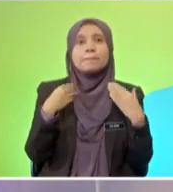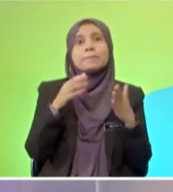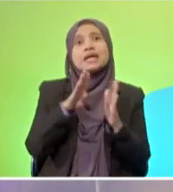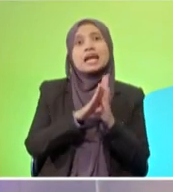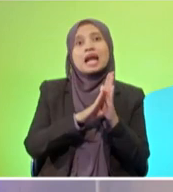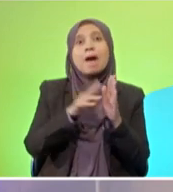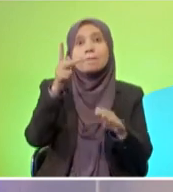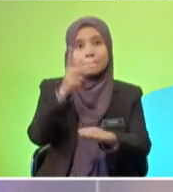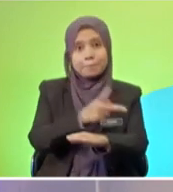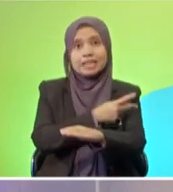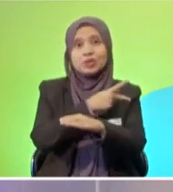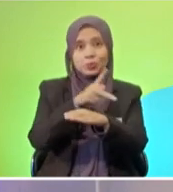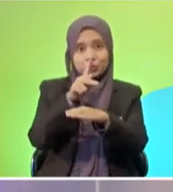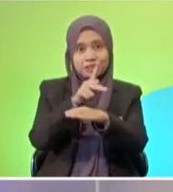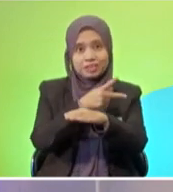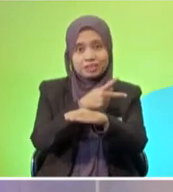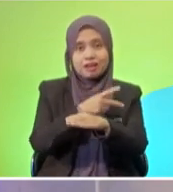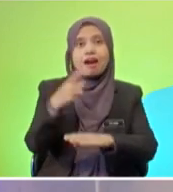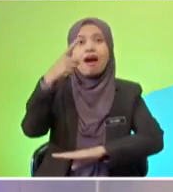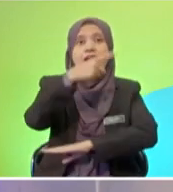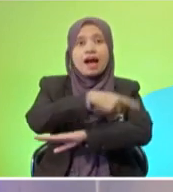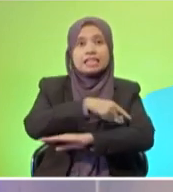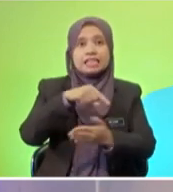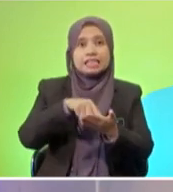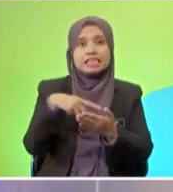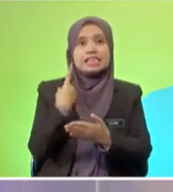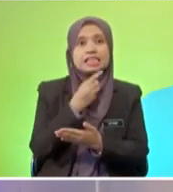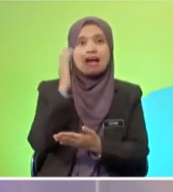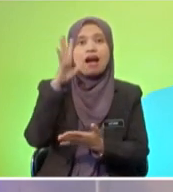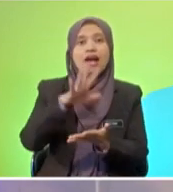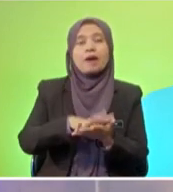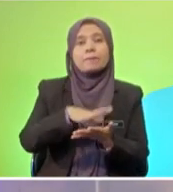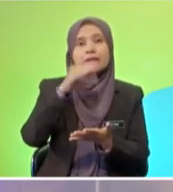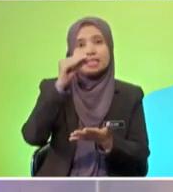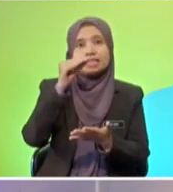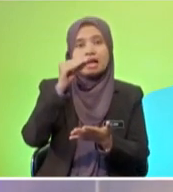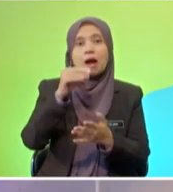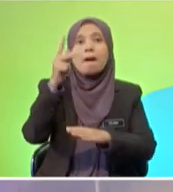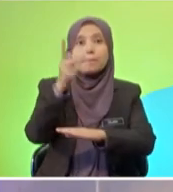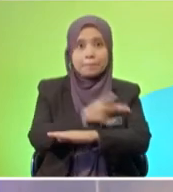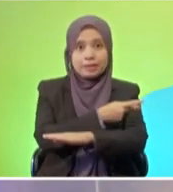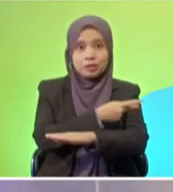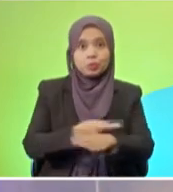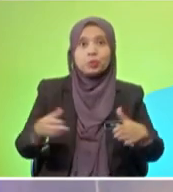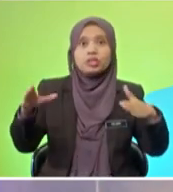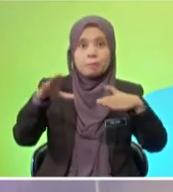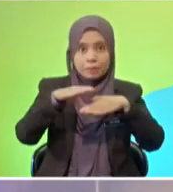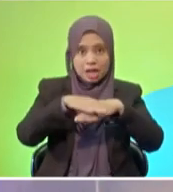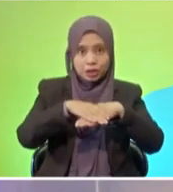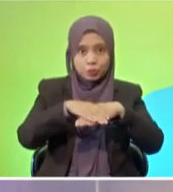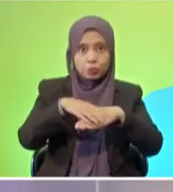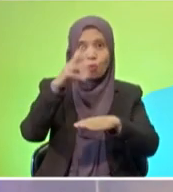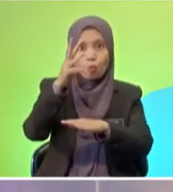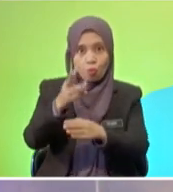hari ini kita akan belajar pantun Melayu warisan kita hari ini murid-murid